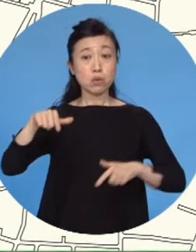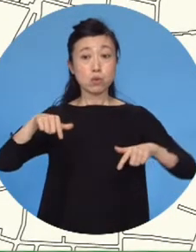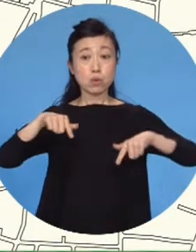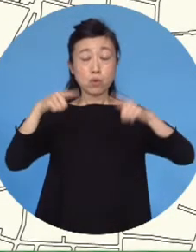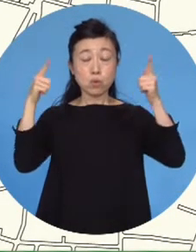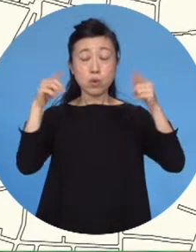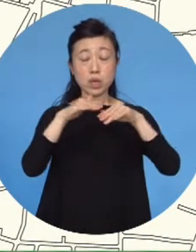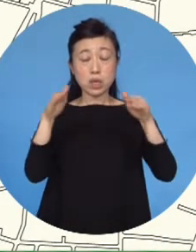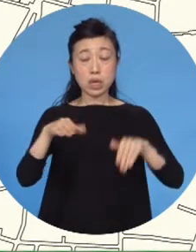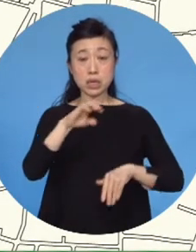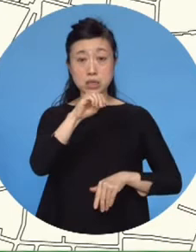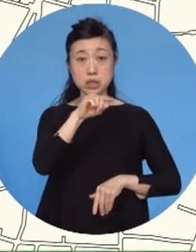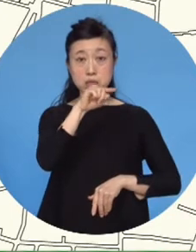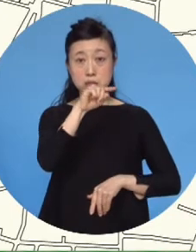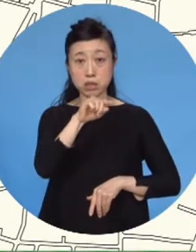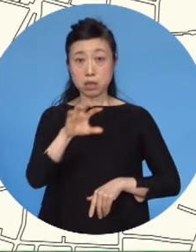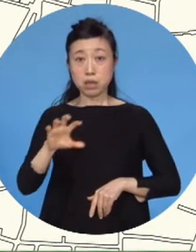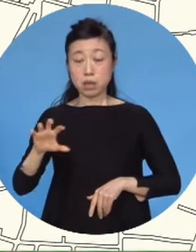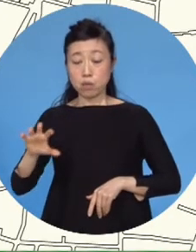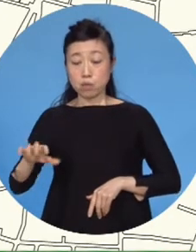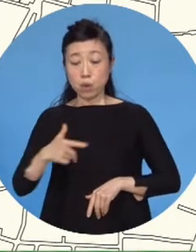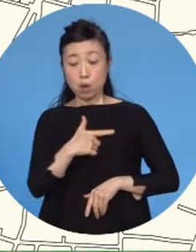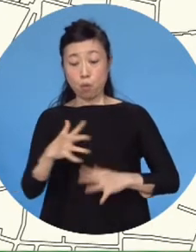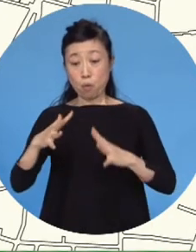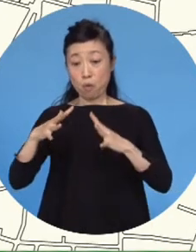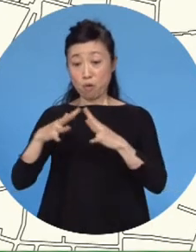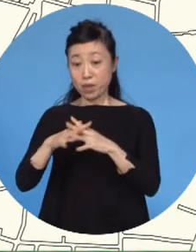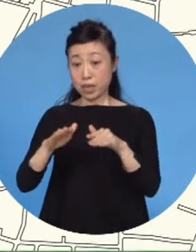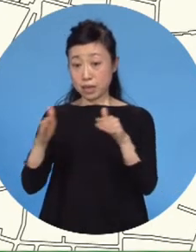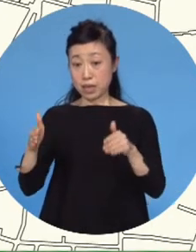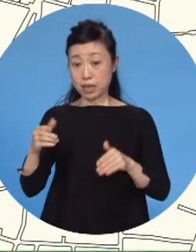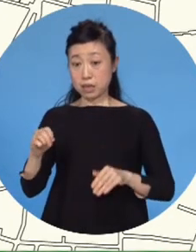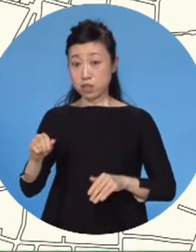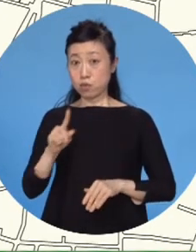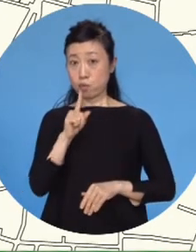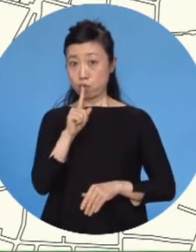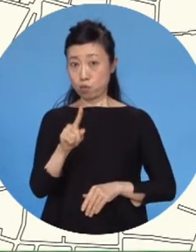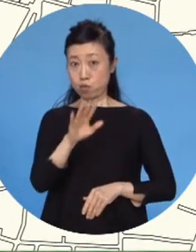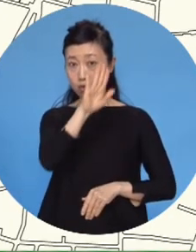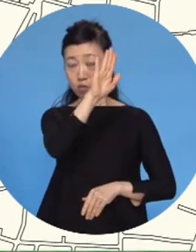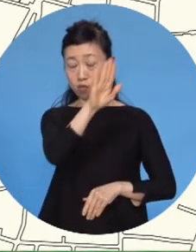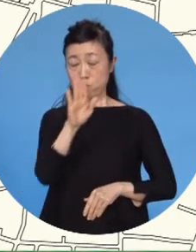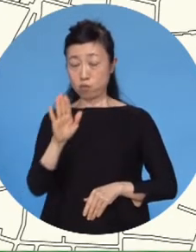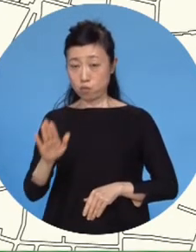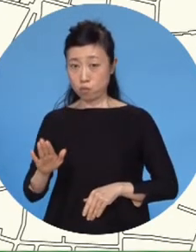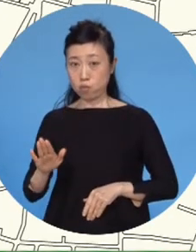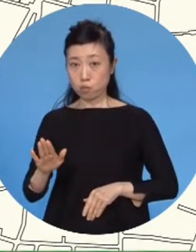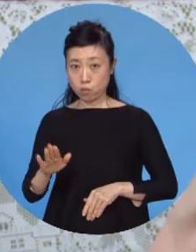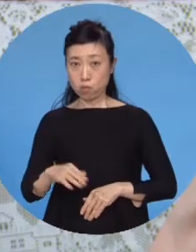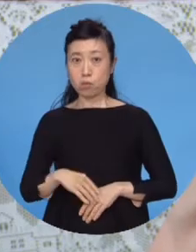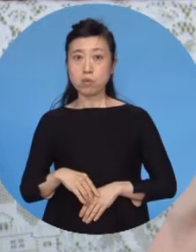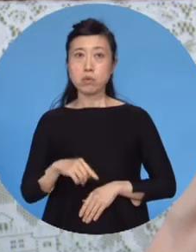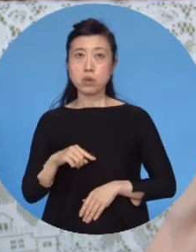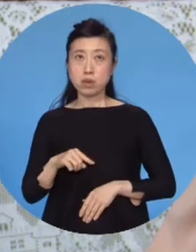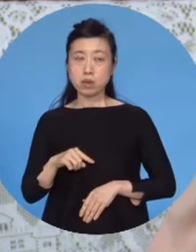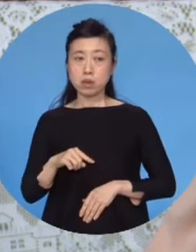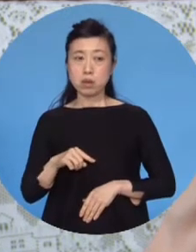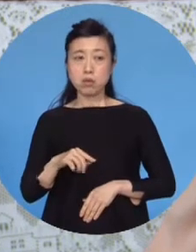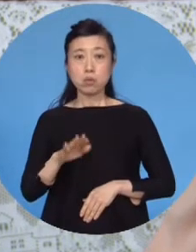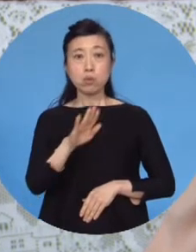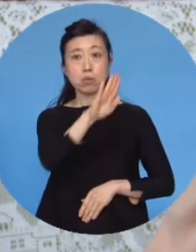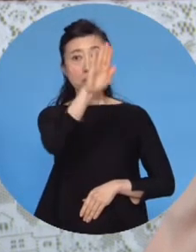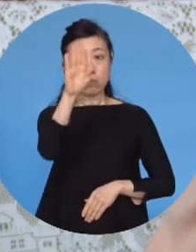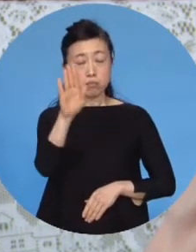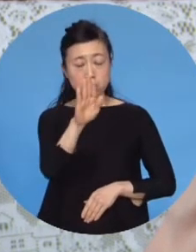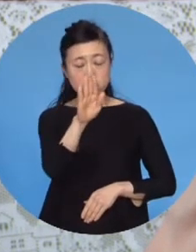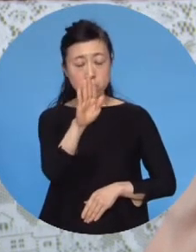向こう側を大宮台地、まあ通称言ってたんですよ。で、おそらくこの松の木